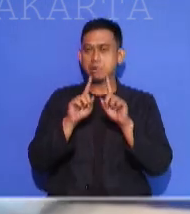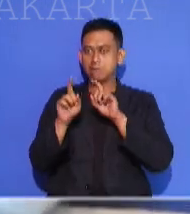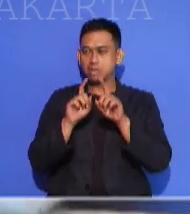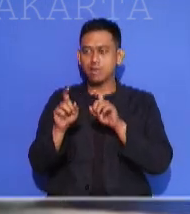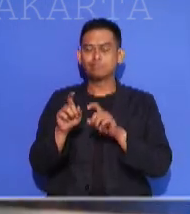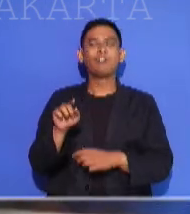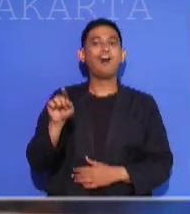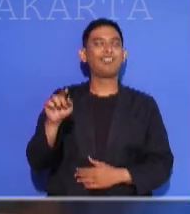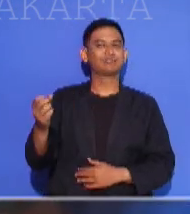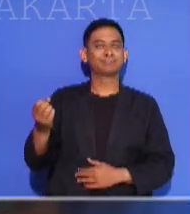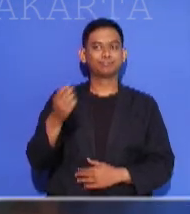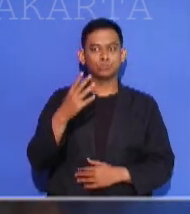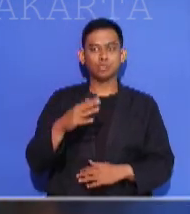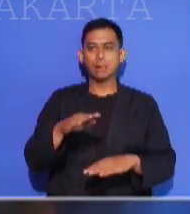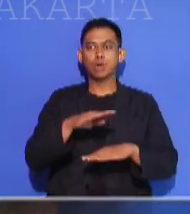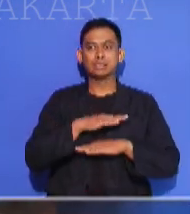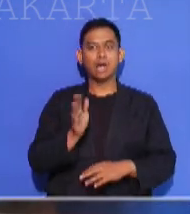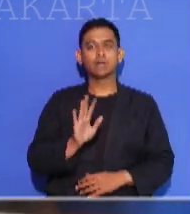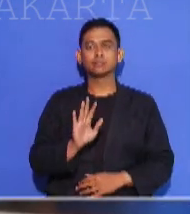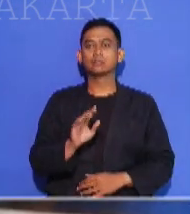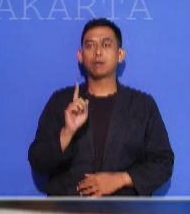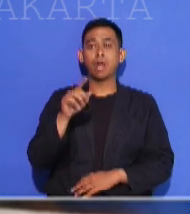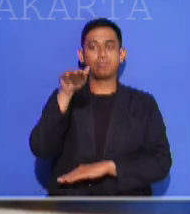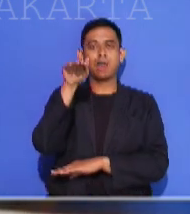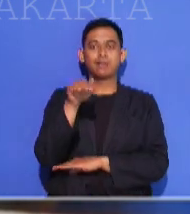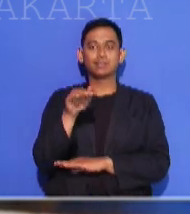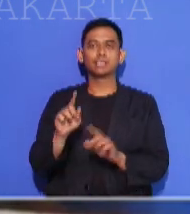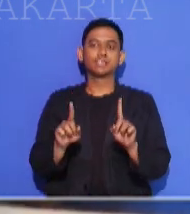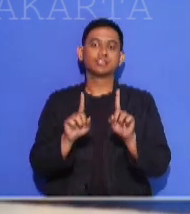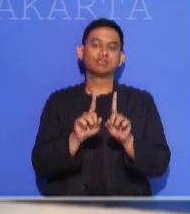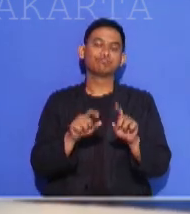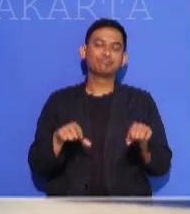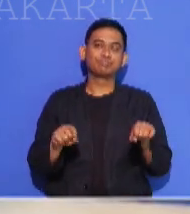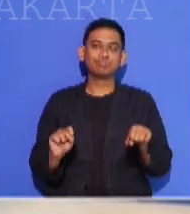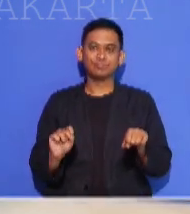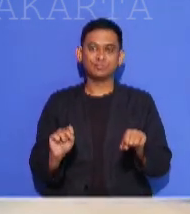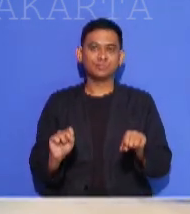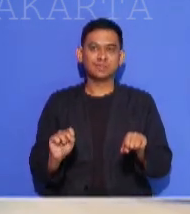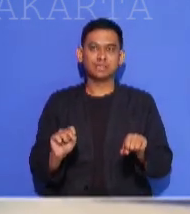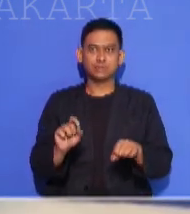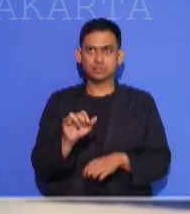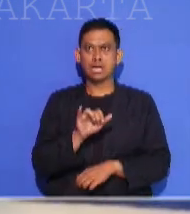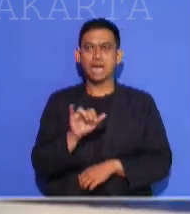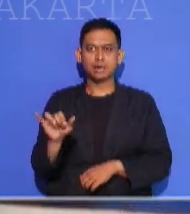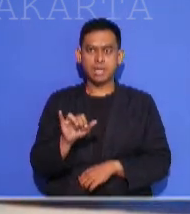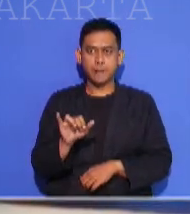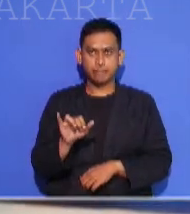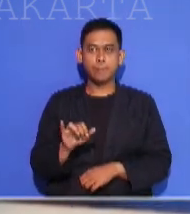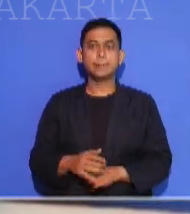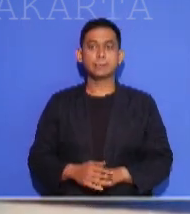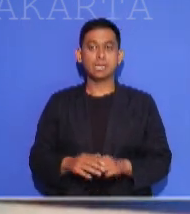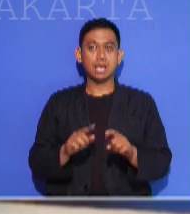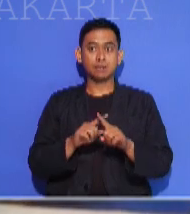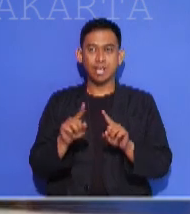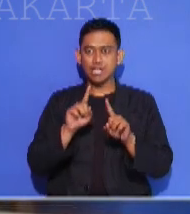ini. Karena si pelaku ini bersama korban itu sedang bersama-sama mengendarai kendaraan bermotor. Namun pada saat